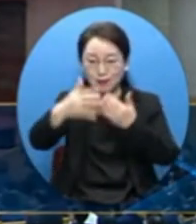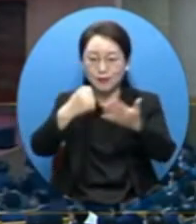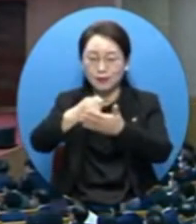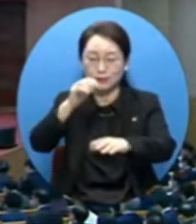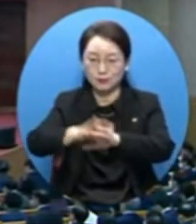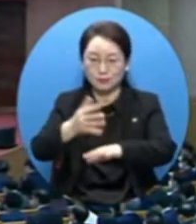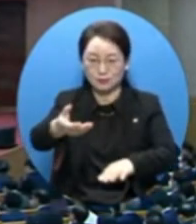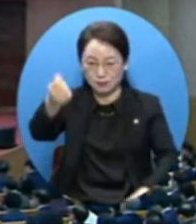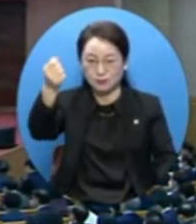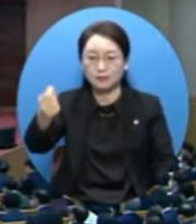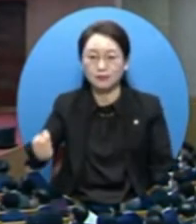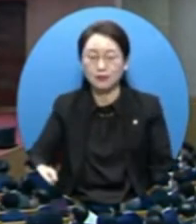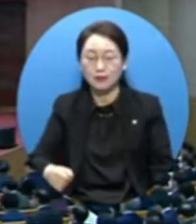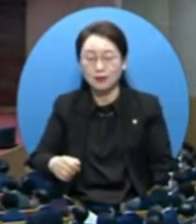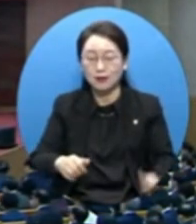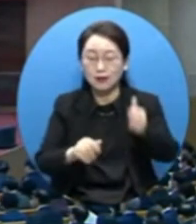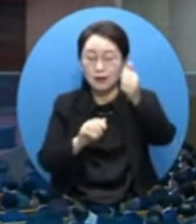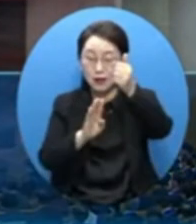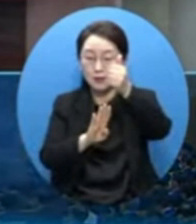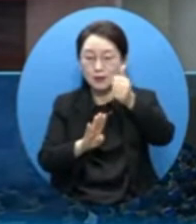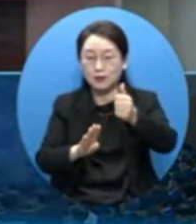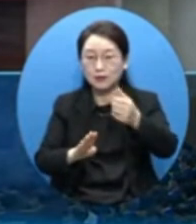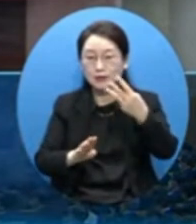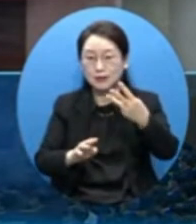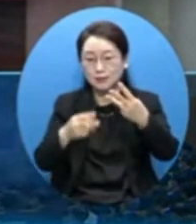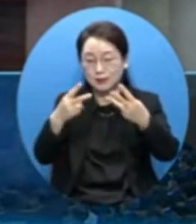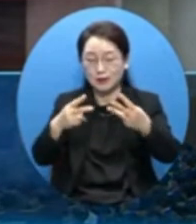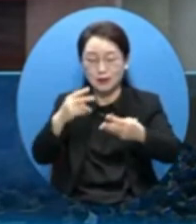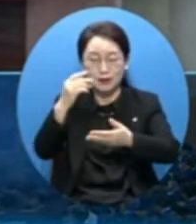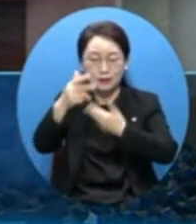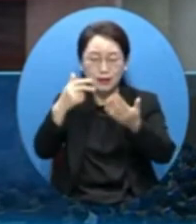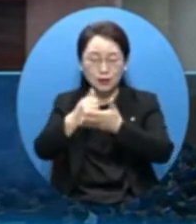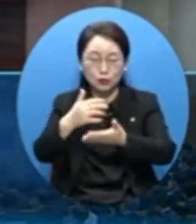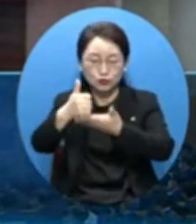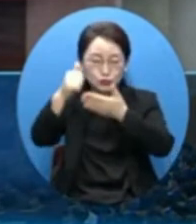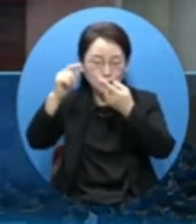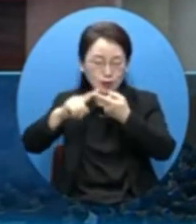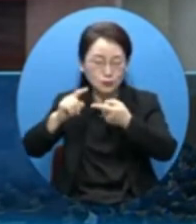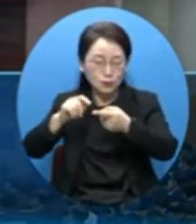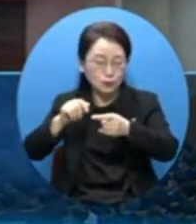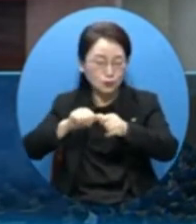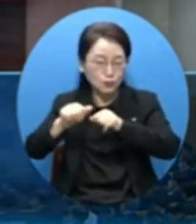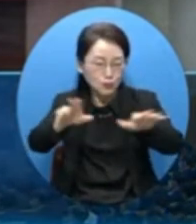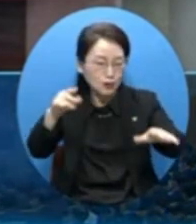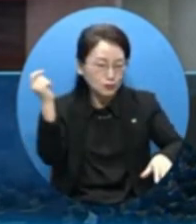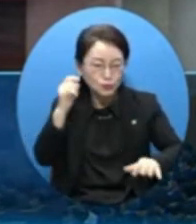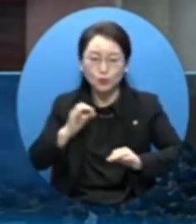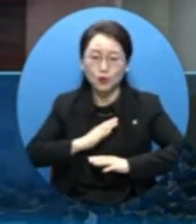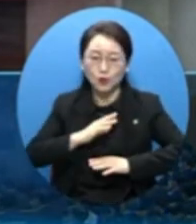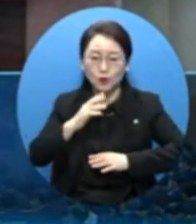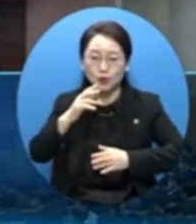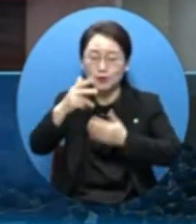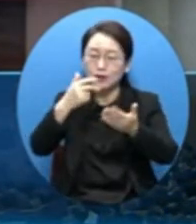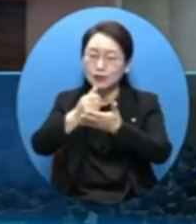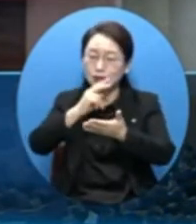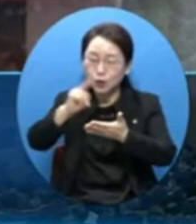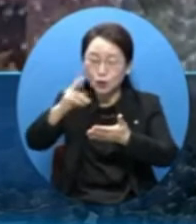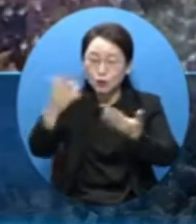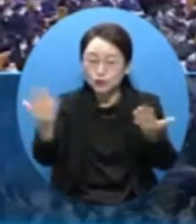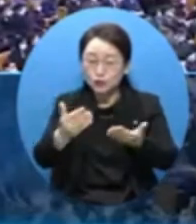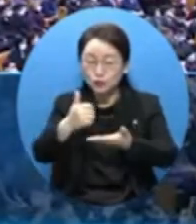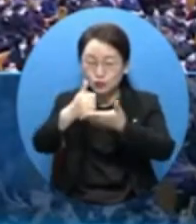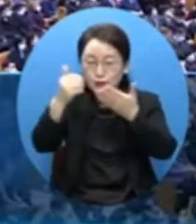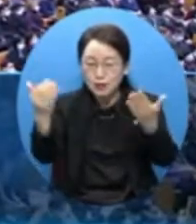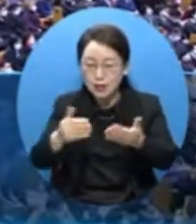것입니다. 하박국 3장 2절에 야여 내가 주께 대한 소문을 듣고 놀랐나이다. 야여 주는 주의 일을 이 수년에